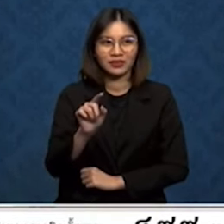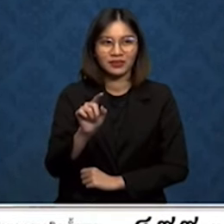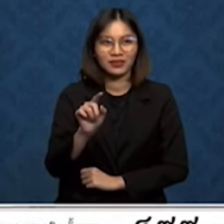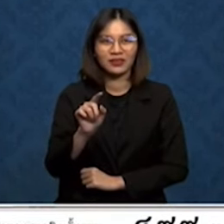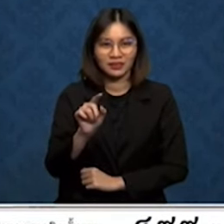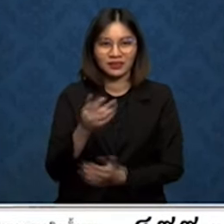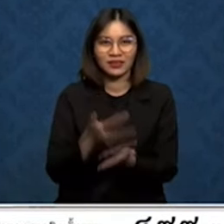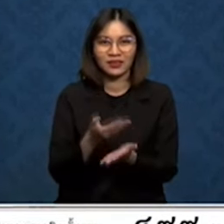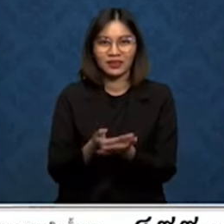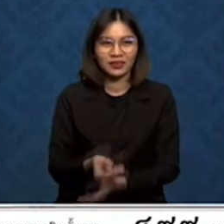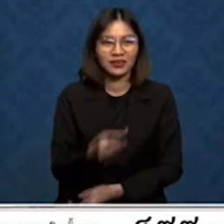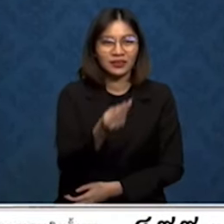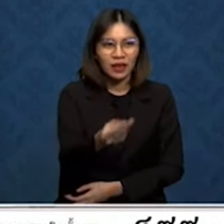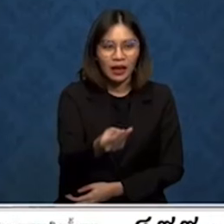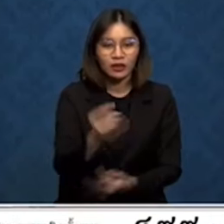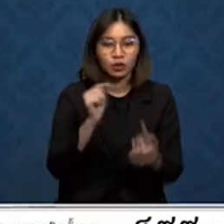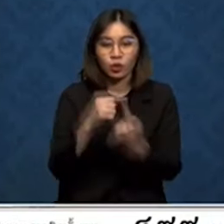ที่แจกไปเี่ยเพื่อใคร